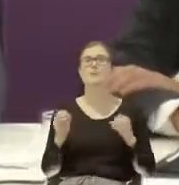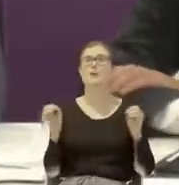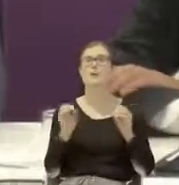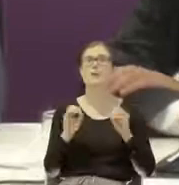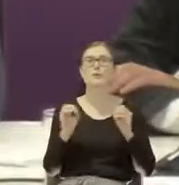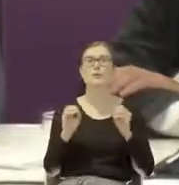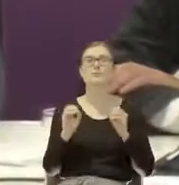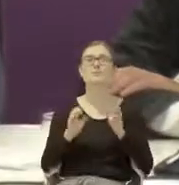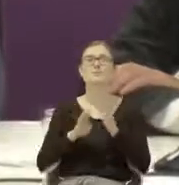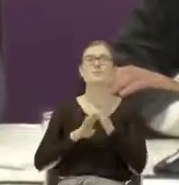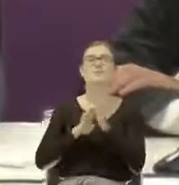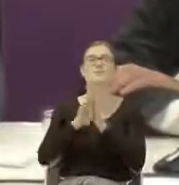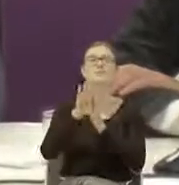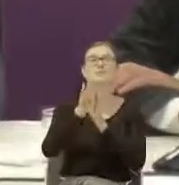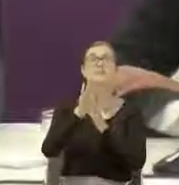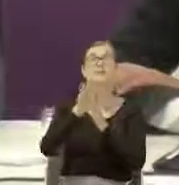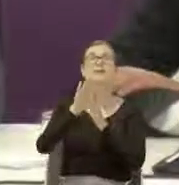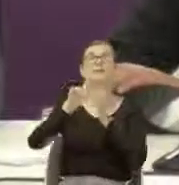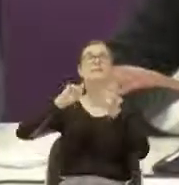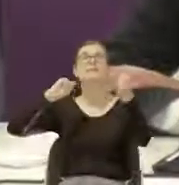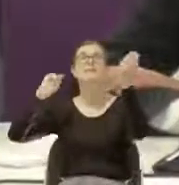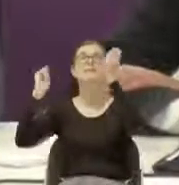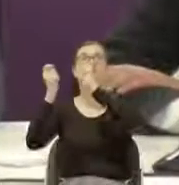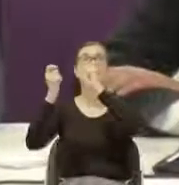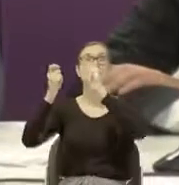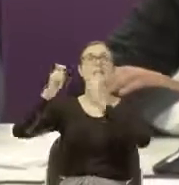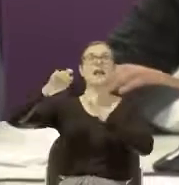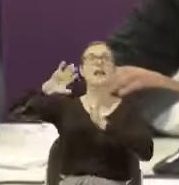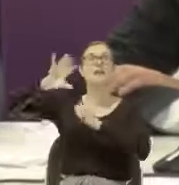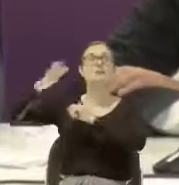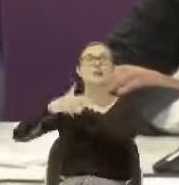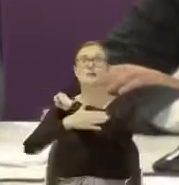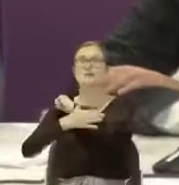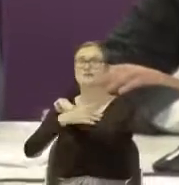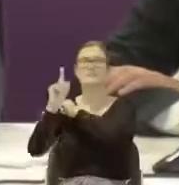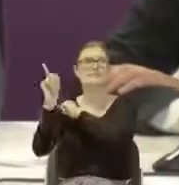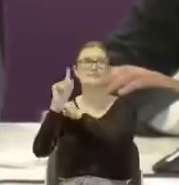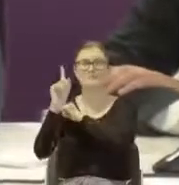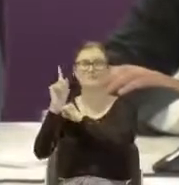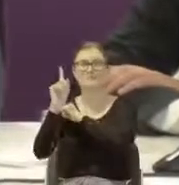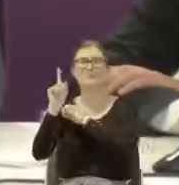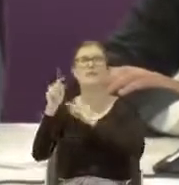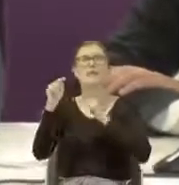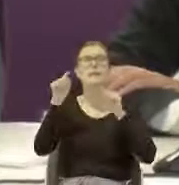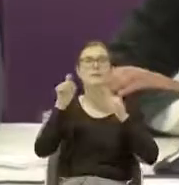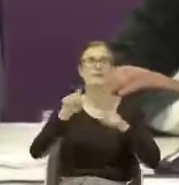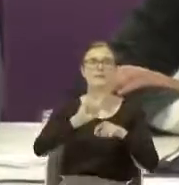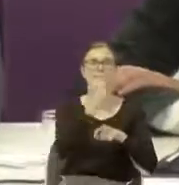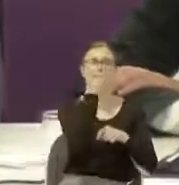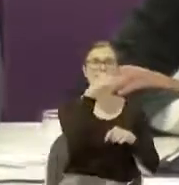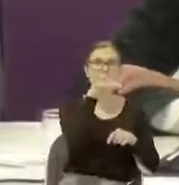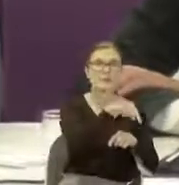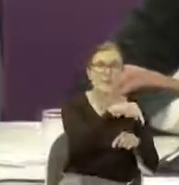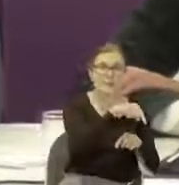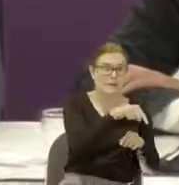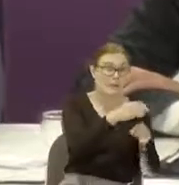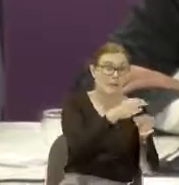Je considère, vu mes expériences, que les